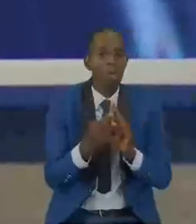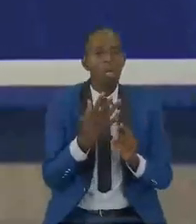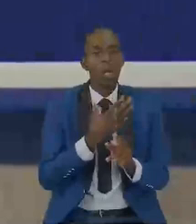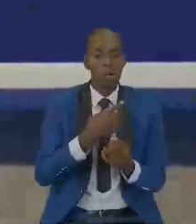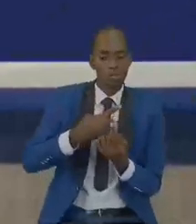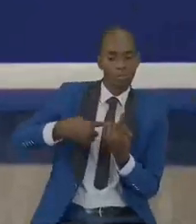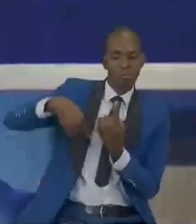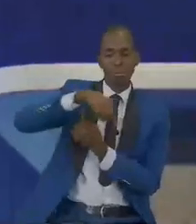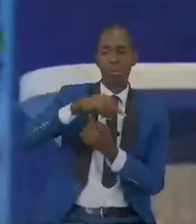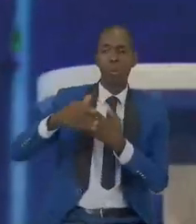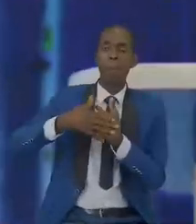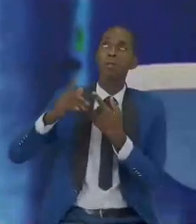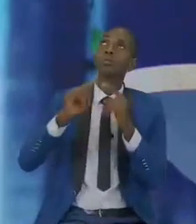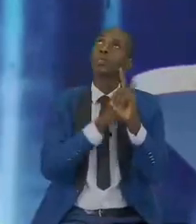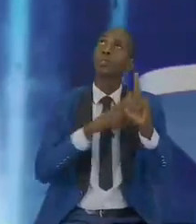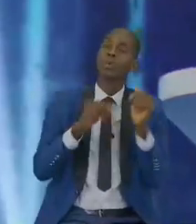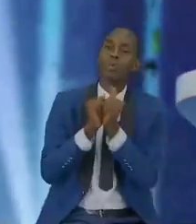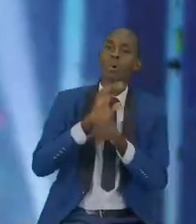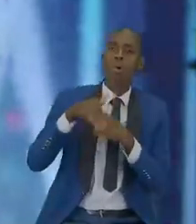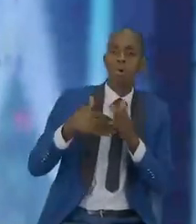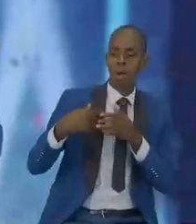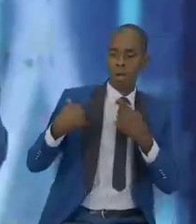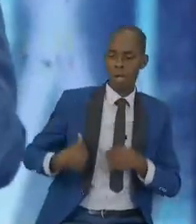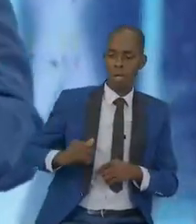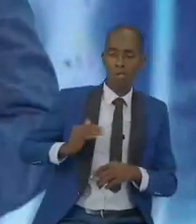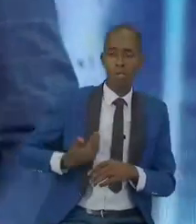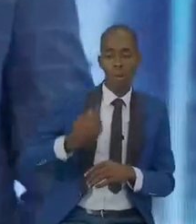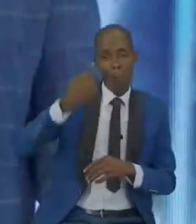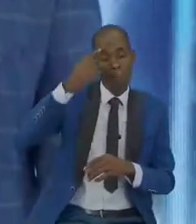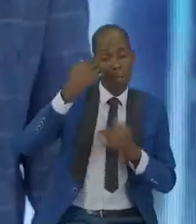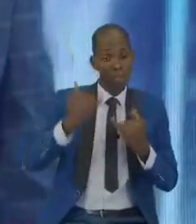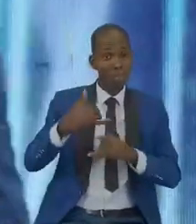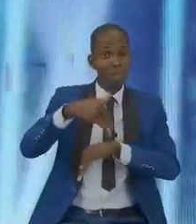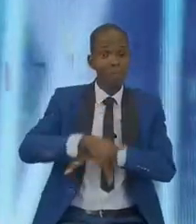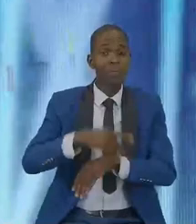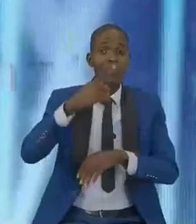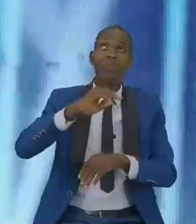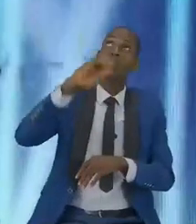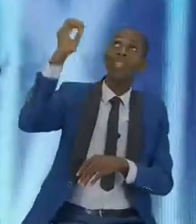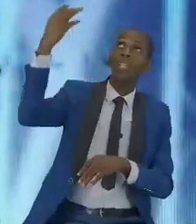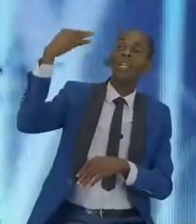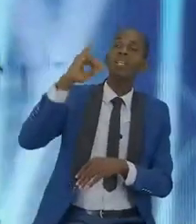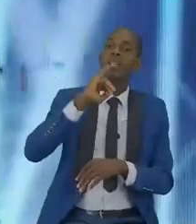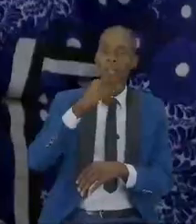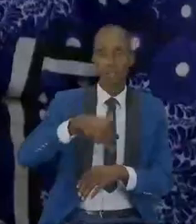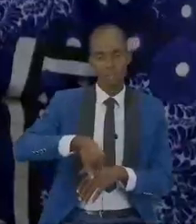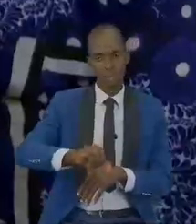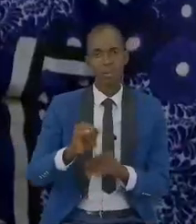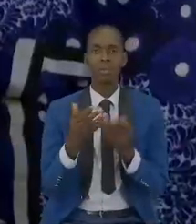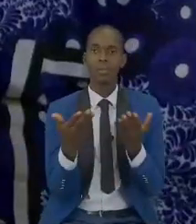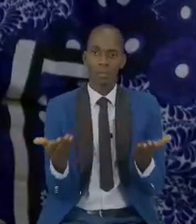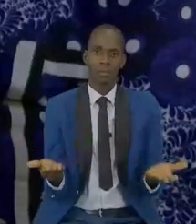repentir et avoir la passion pieuse et te tourner vers le Seigneur de toute ton âme, de tout ton esprit.